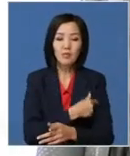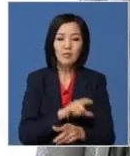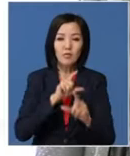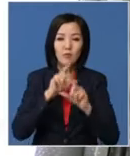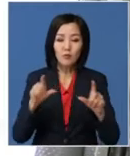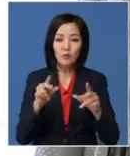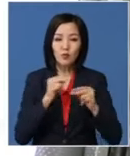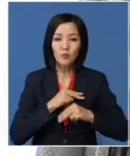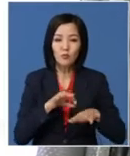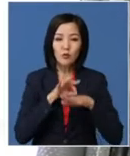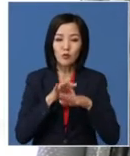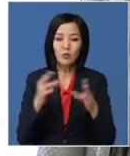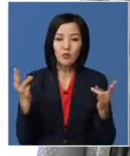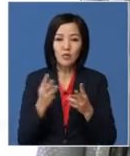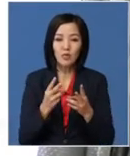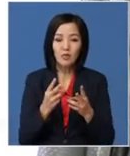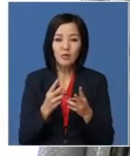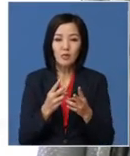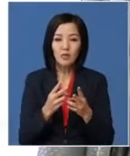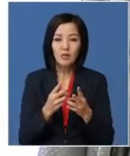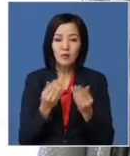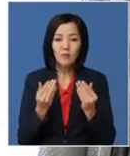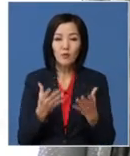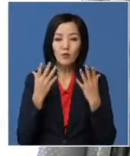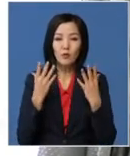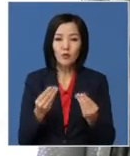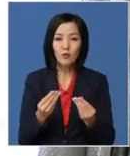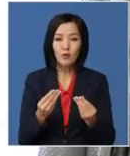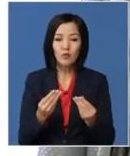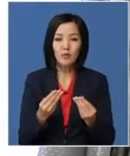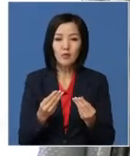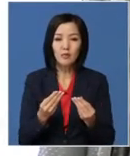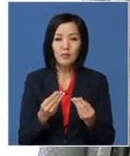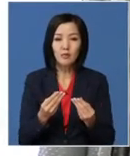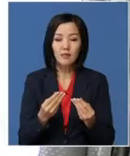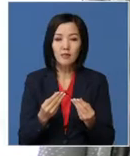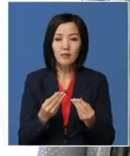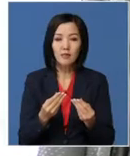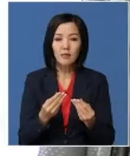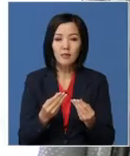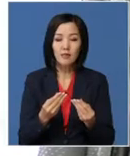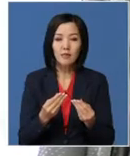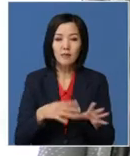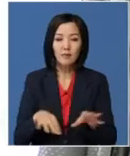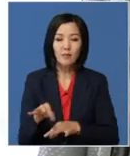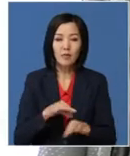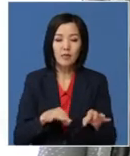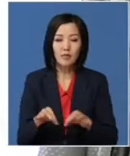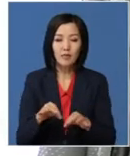болып тұр. Бізде ол енді осындай бүгінгі күн жағдайлары, бұл бізде жаңағы проекті